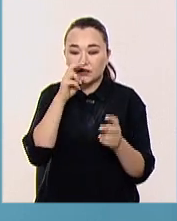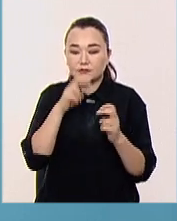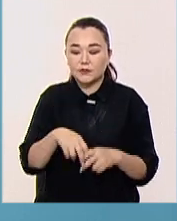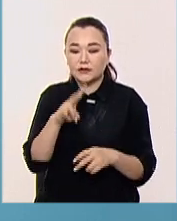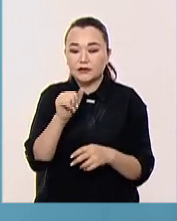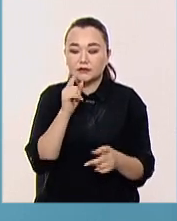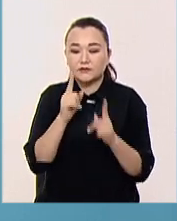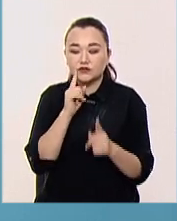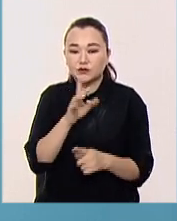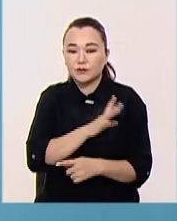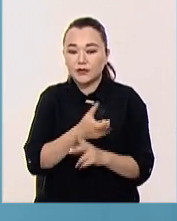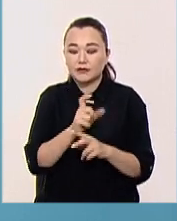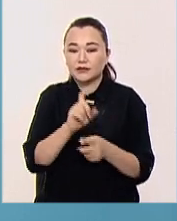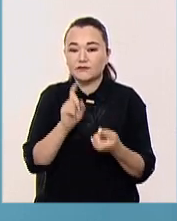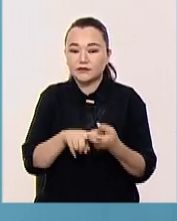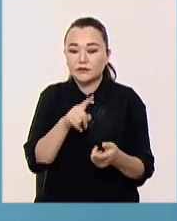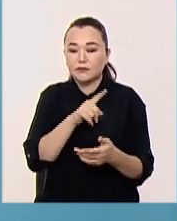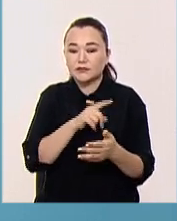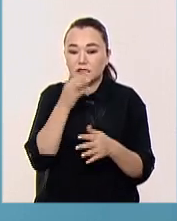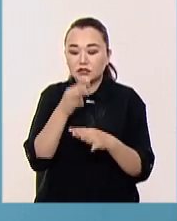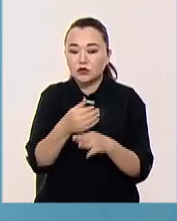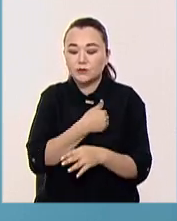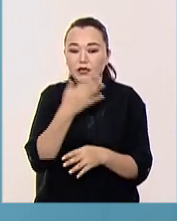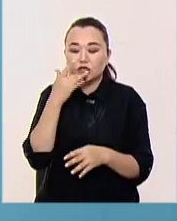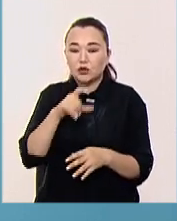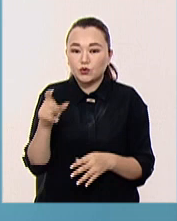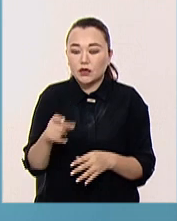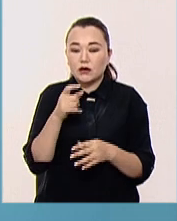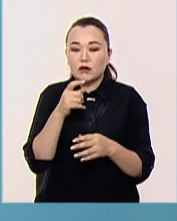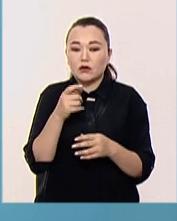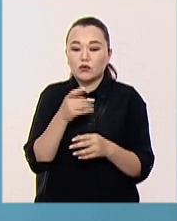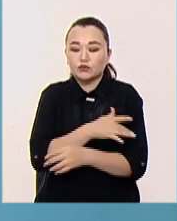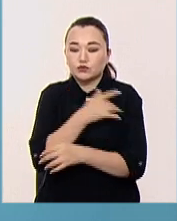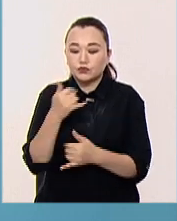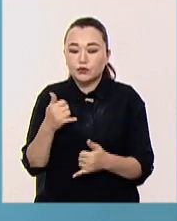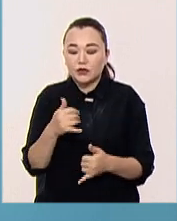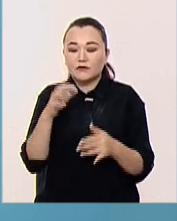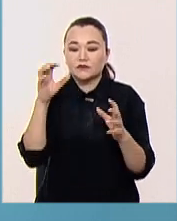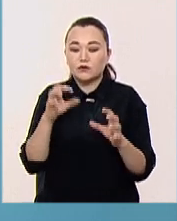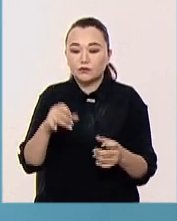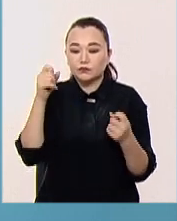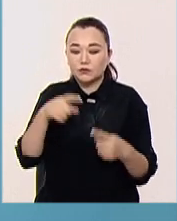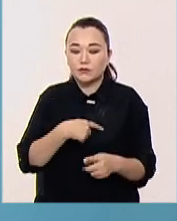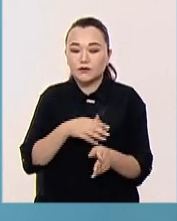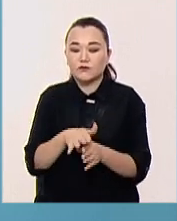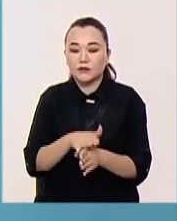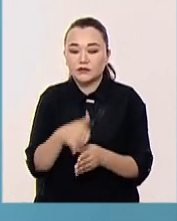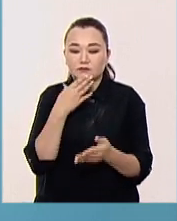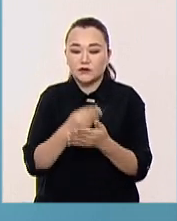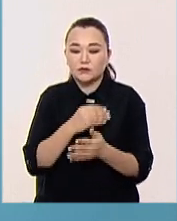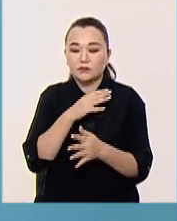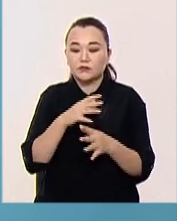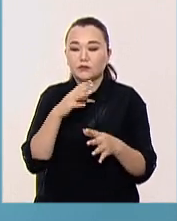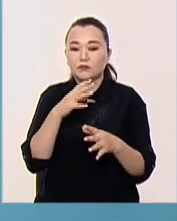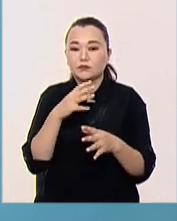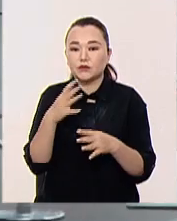рассматривались на совещании. В этой связи подчеркиваю, иностранным гражданам оказываются услуги в рамках закона. Мы выполняем свои